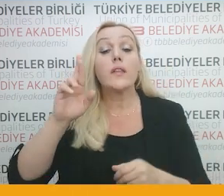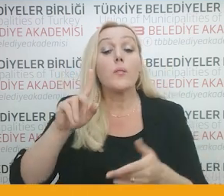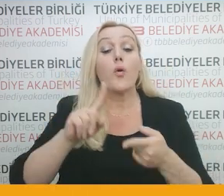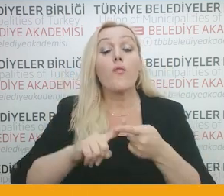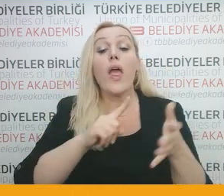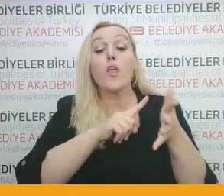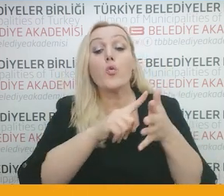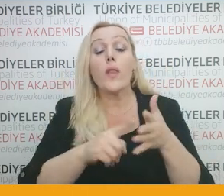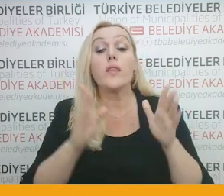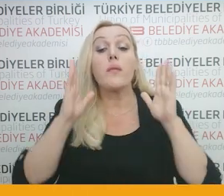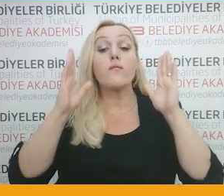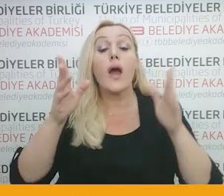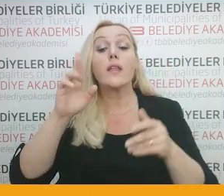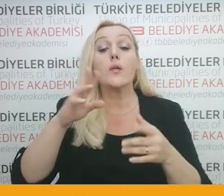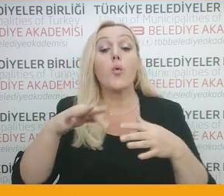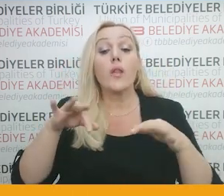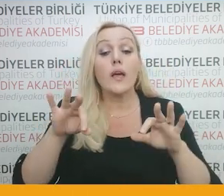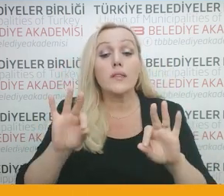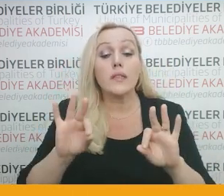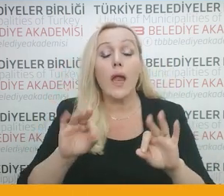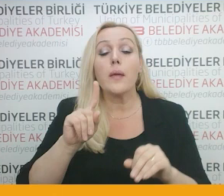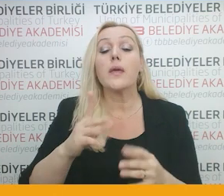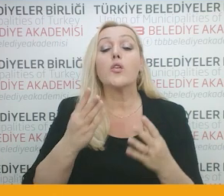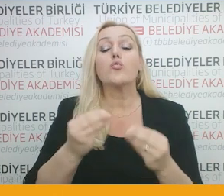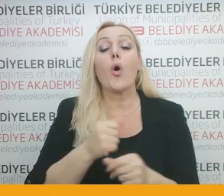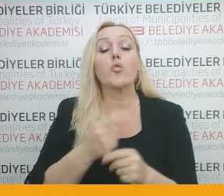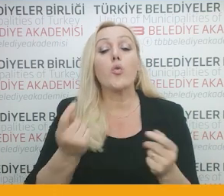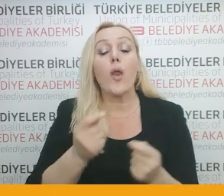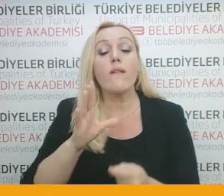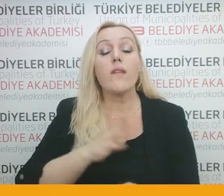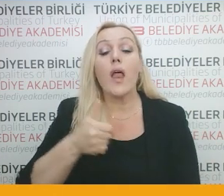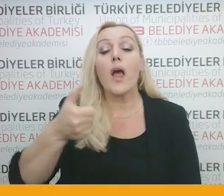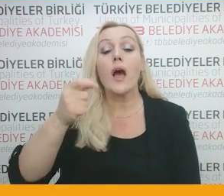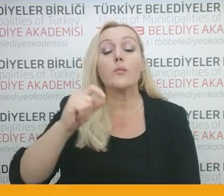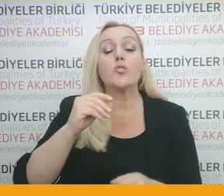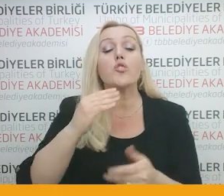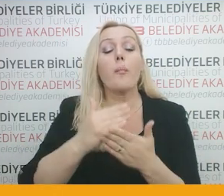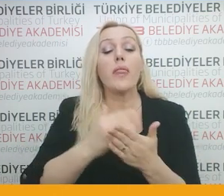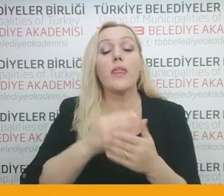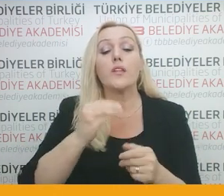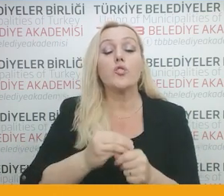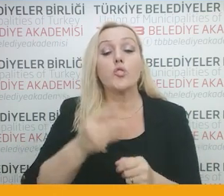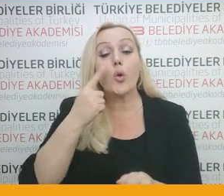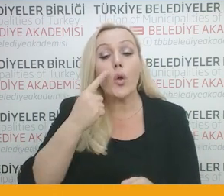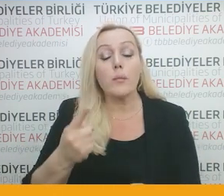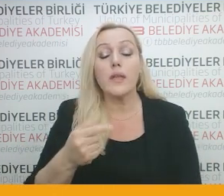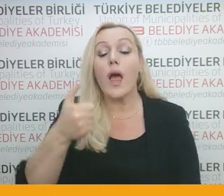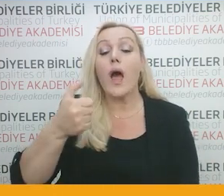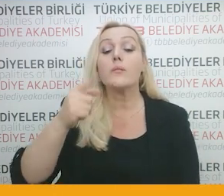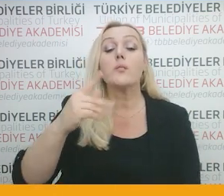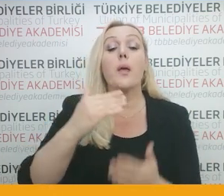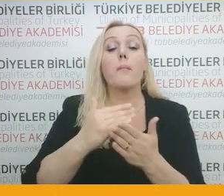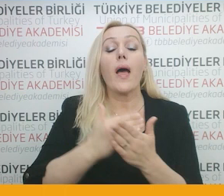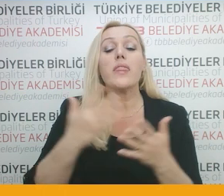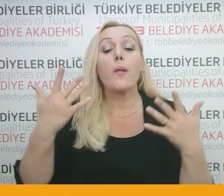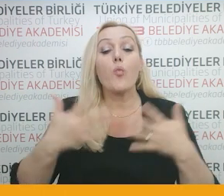faaliyet raporlarını düzenler. Bu şekilde malzemetlerin birçok görevi var. 60. maddede detaylı bir şekilde görebilirsiniz. 61. madde